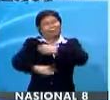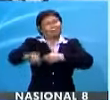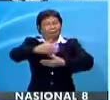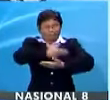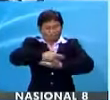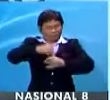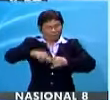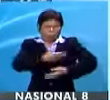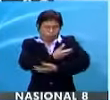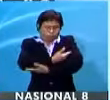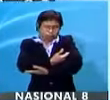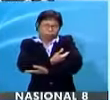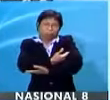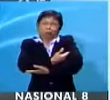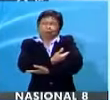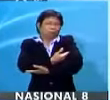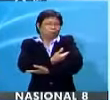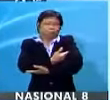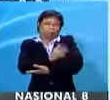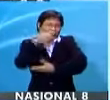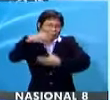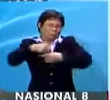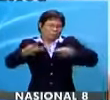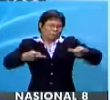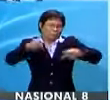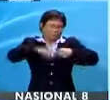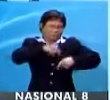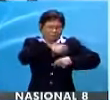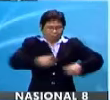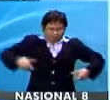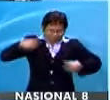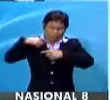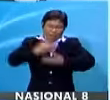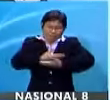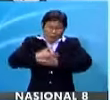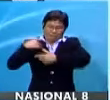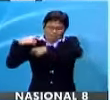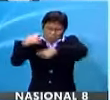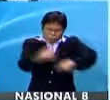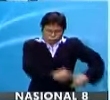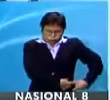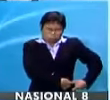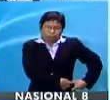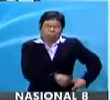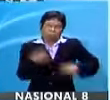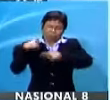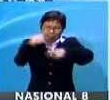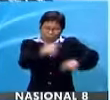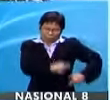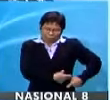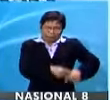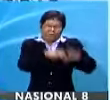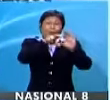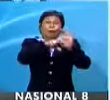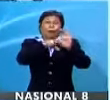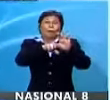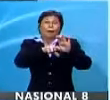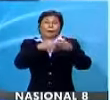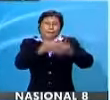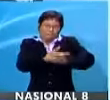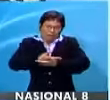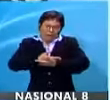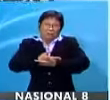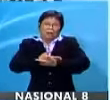dipegang oleh penumpang dalam kereta tu mesti diletakkan dalam di kerusi bayi yang sesuai di